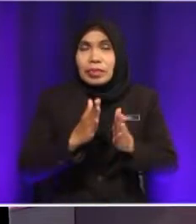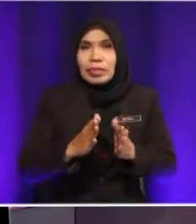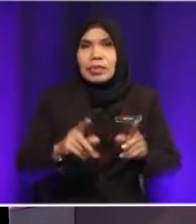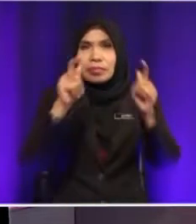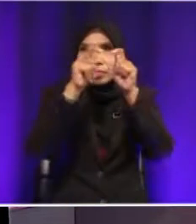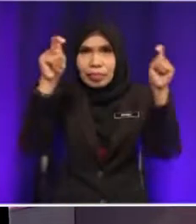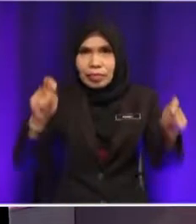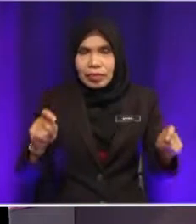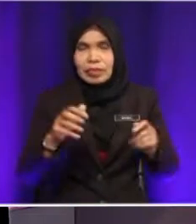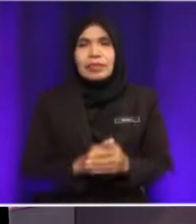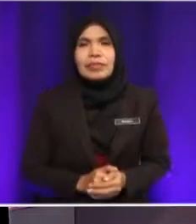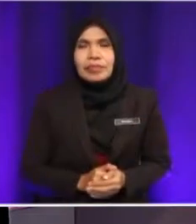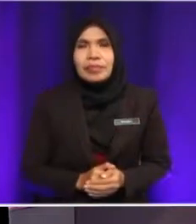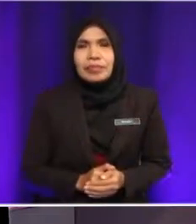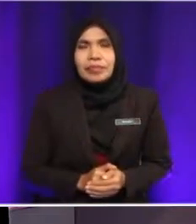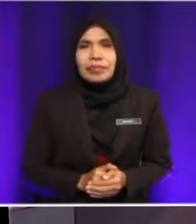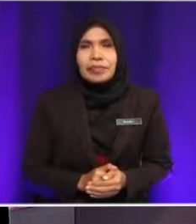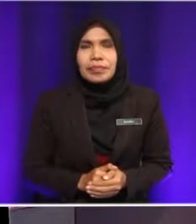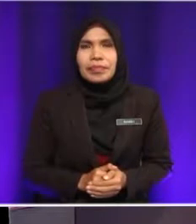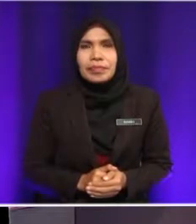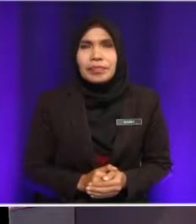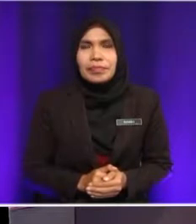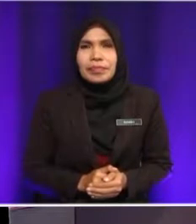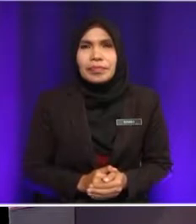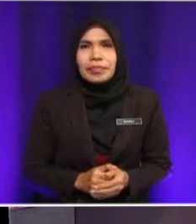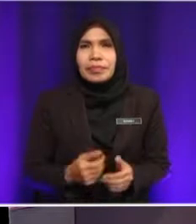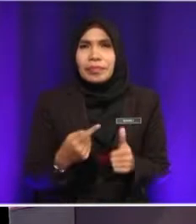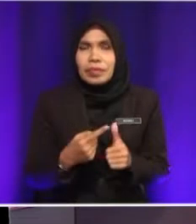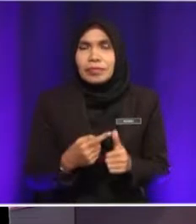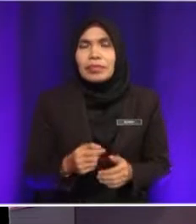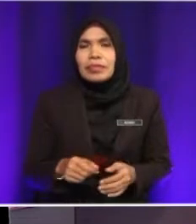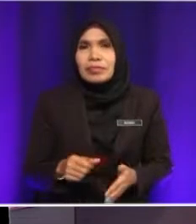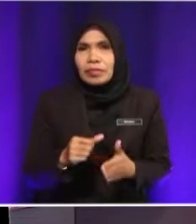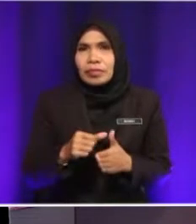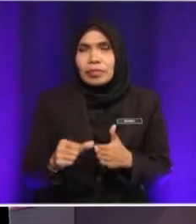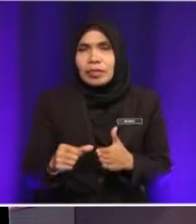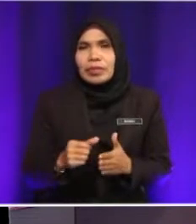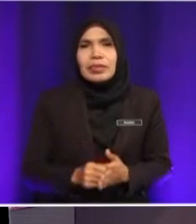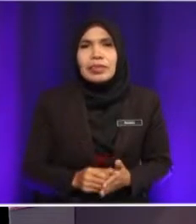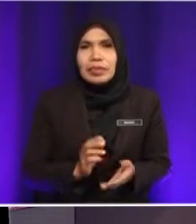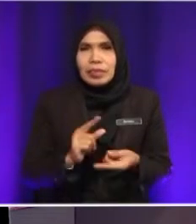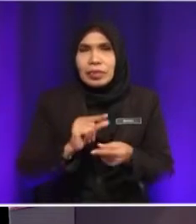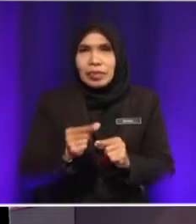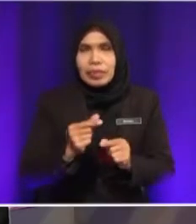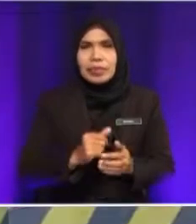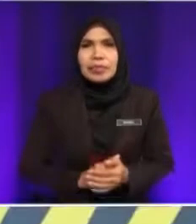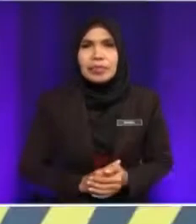menggantikan pesan akhir tahun sebelum ini pertama yang keduanya untuk ujian akhir